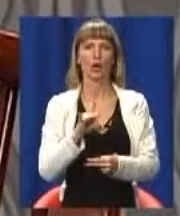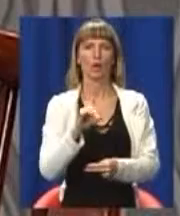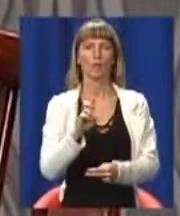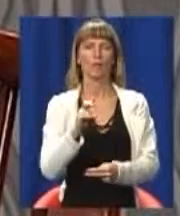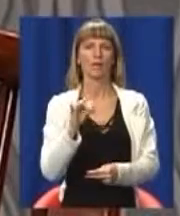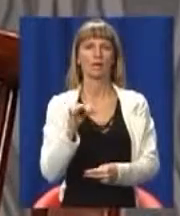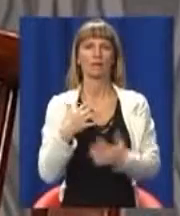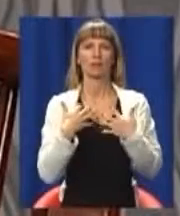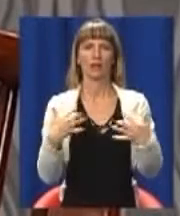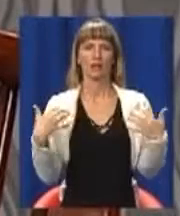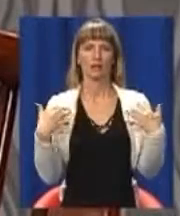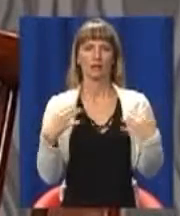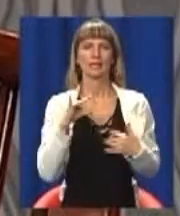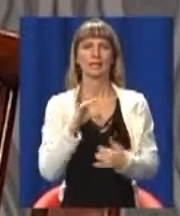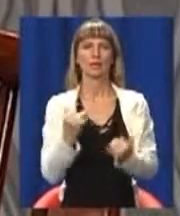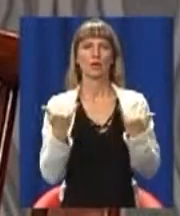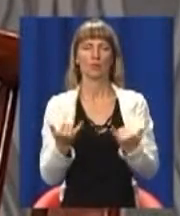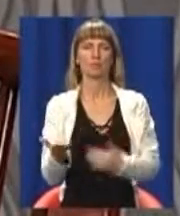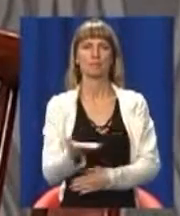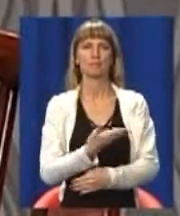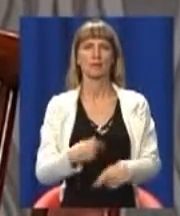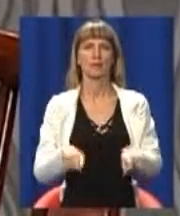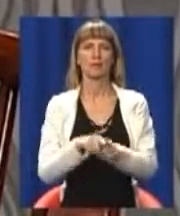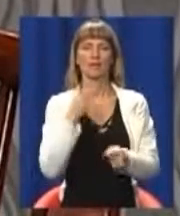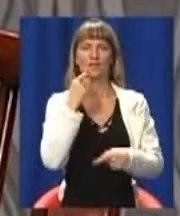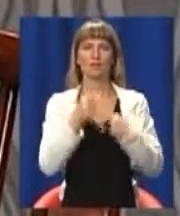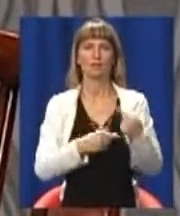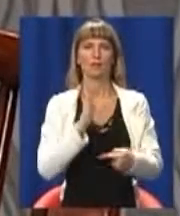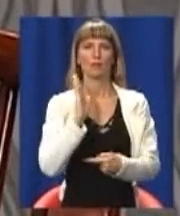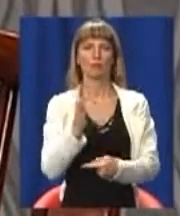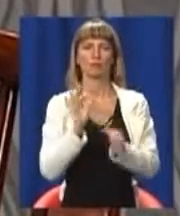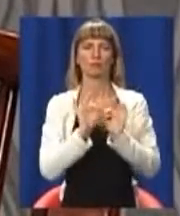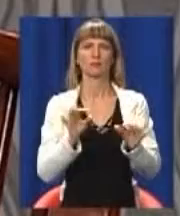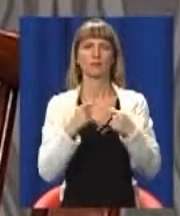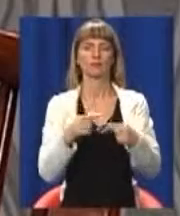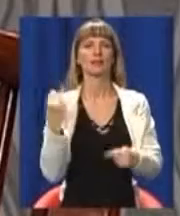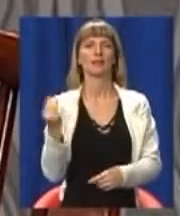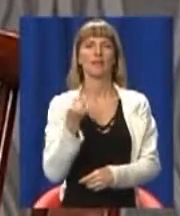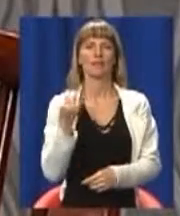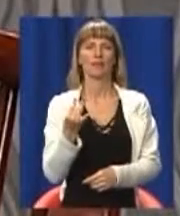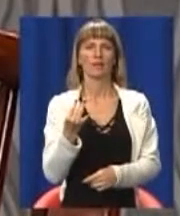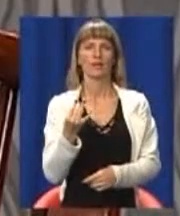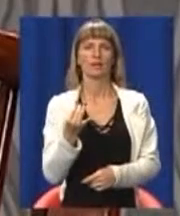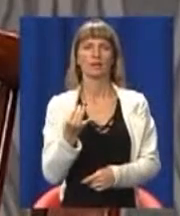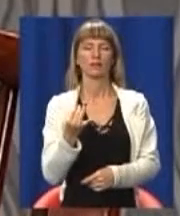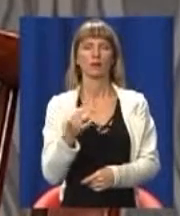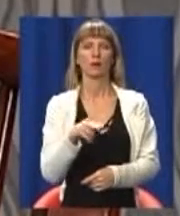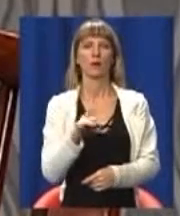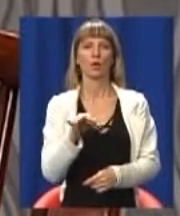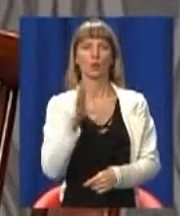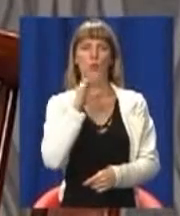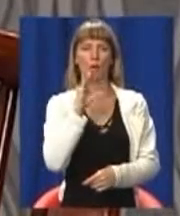рубрики «Тварини». І сьогодні ми, як завжди, будемо розповідати всілякі цікавинки про